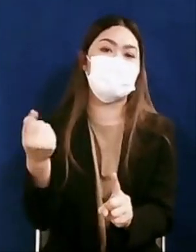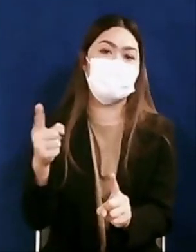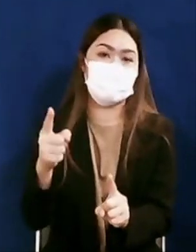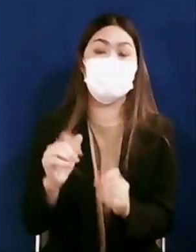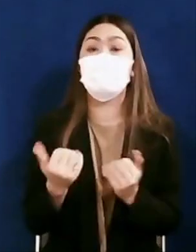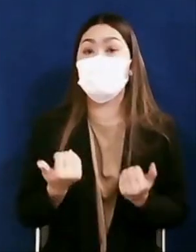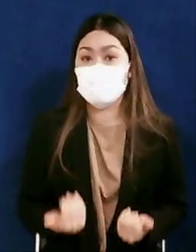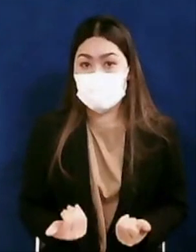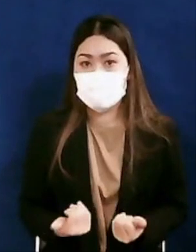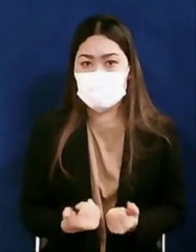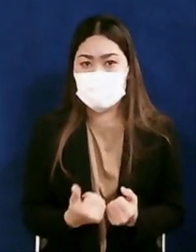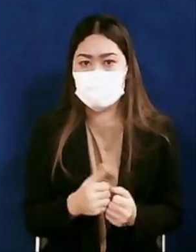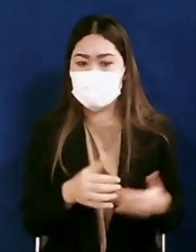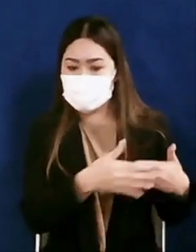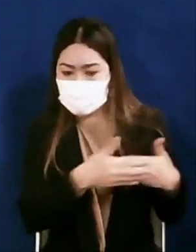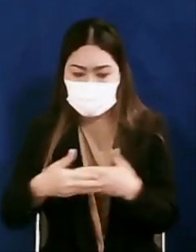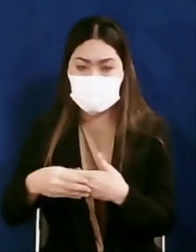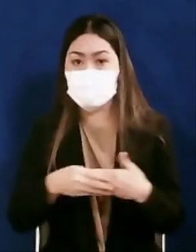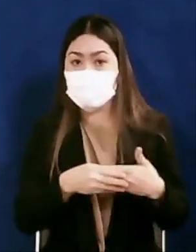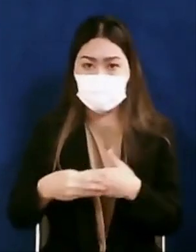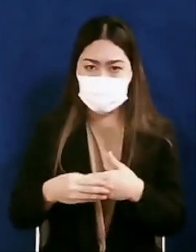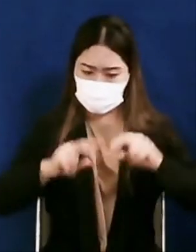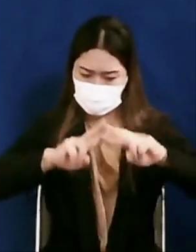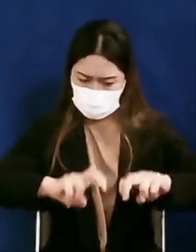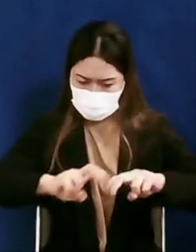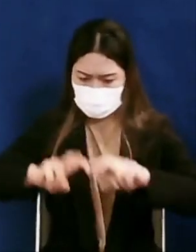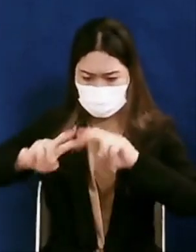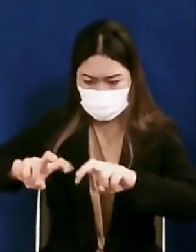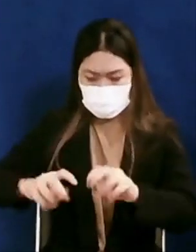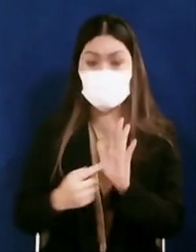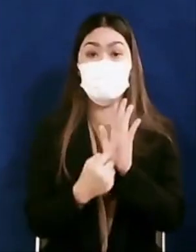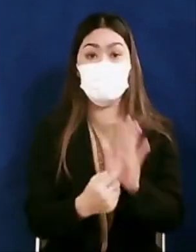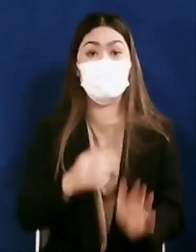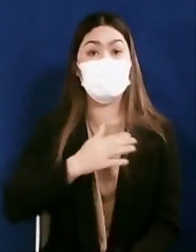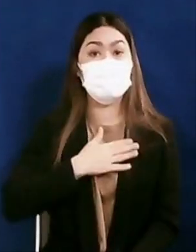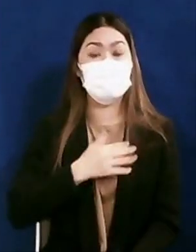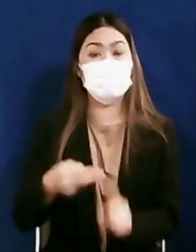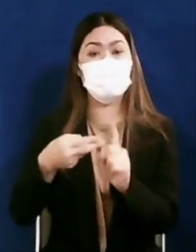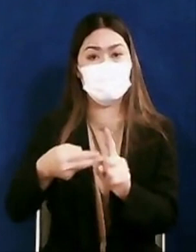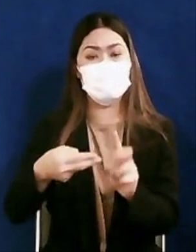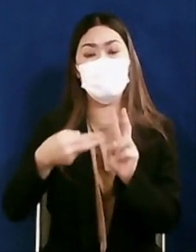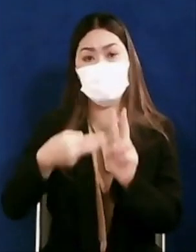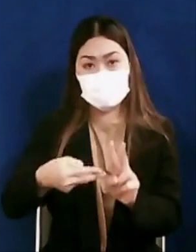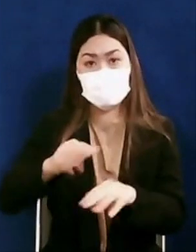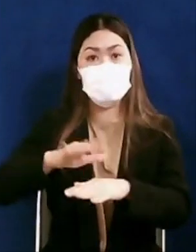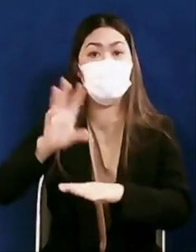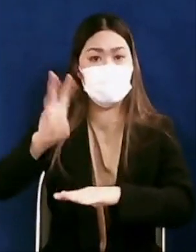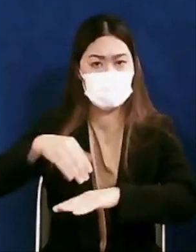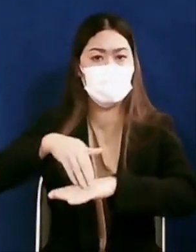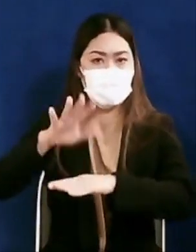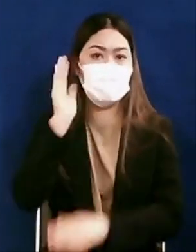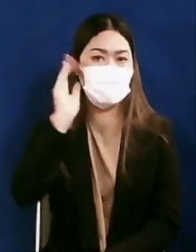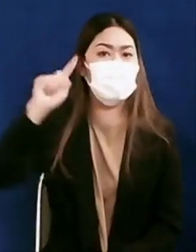แล้วก็เอามาตรวจนะครับตัวอย่างของเรา 26,000 กว่าๆเนี่ยนะครับก็เป็นผู้